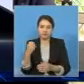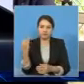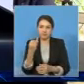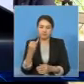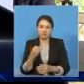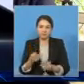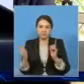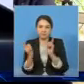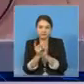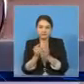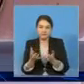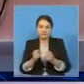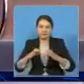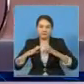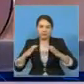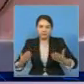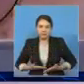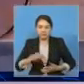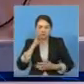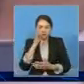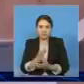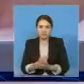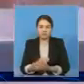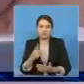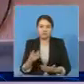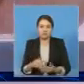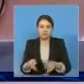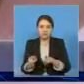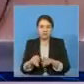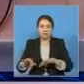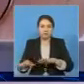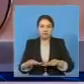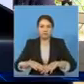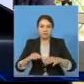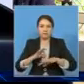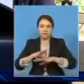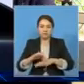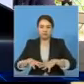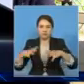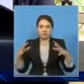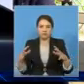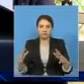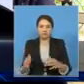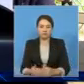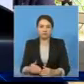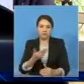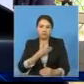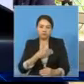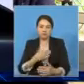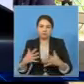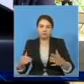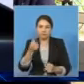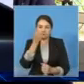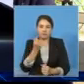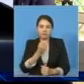интересно встретиться и перенять богатый жизненный опыт. Считаю, что подобных мероприятий должно проводиться как можно больше. Хочется выразить